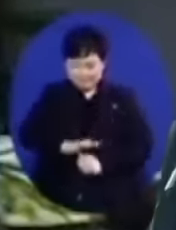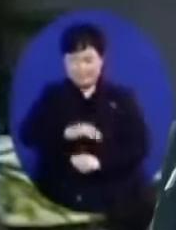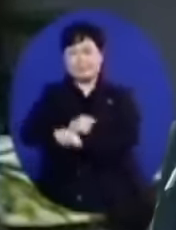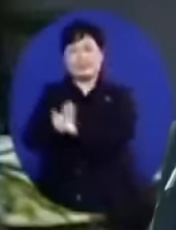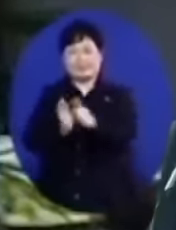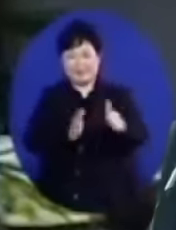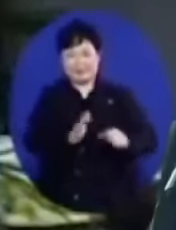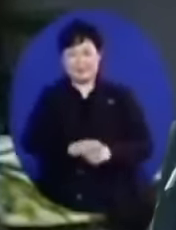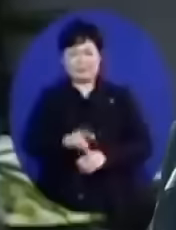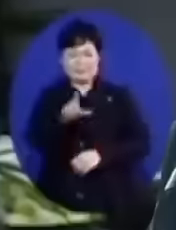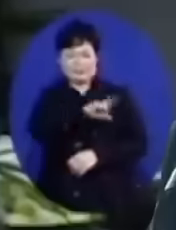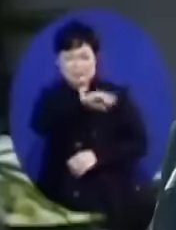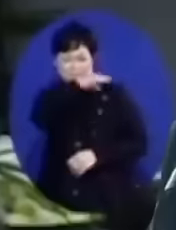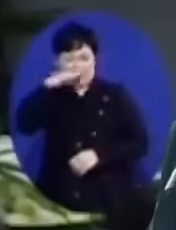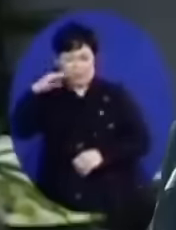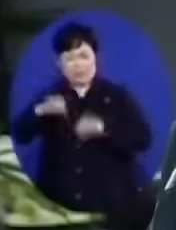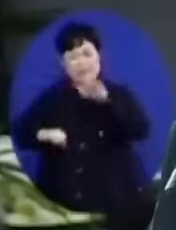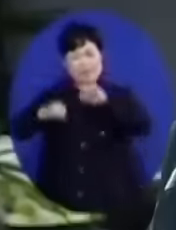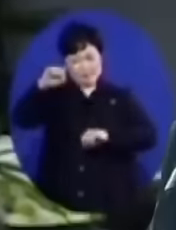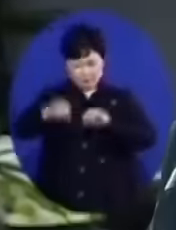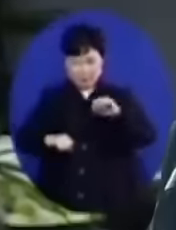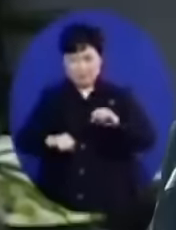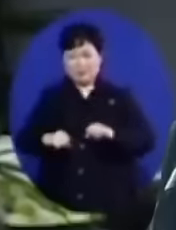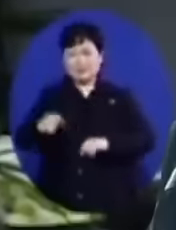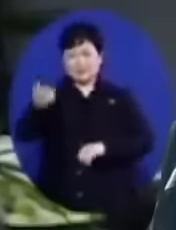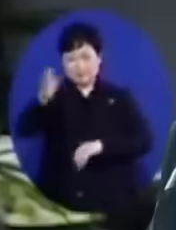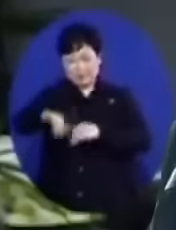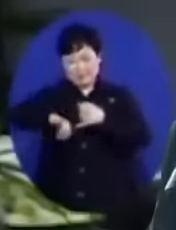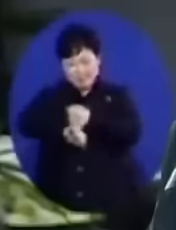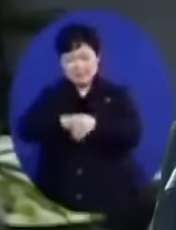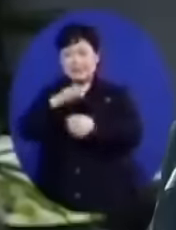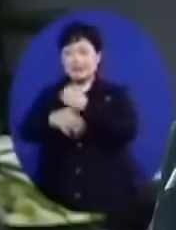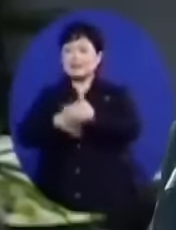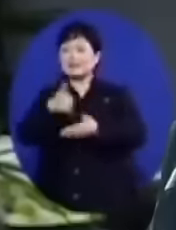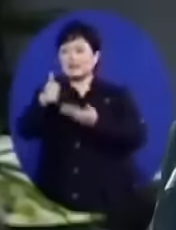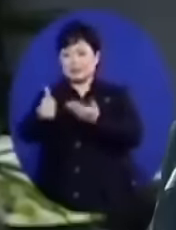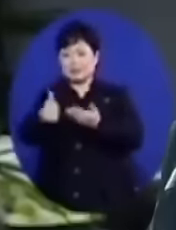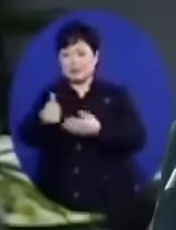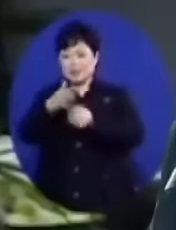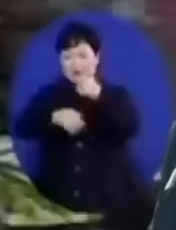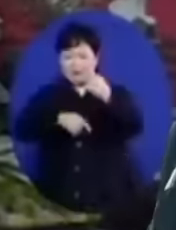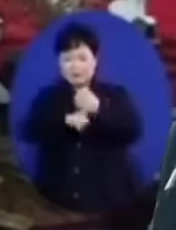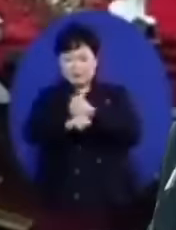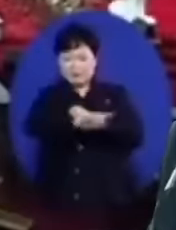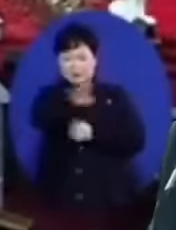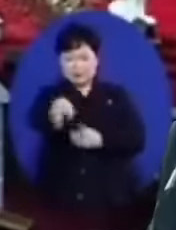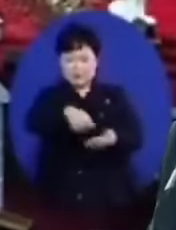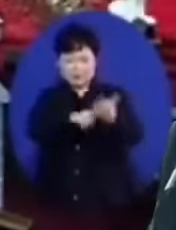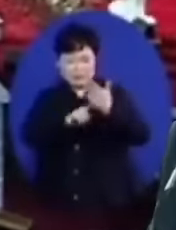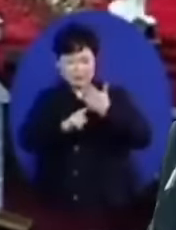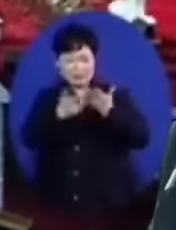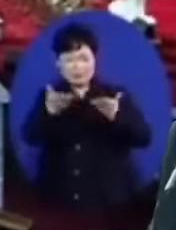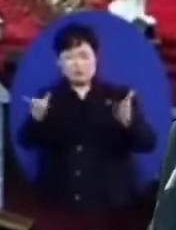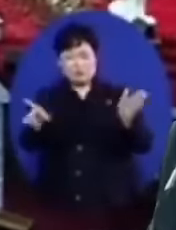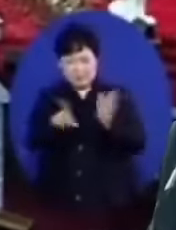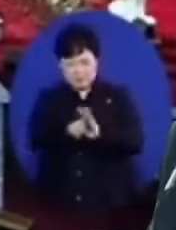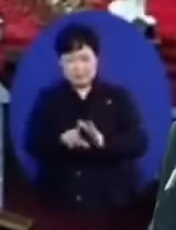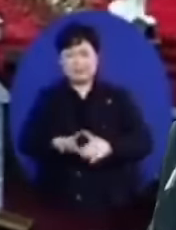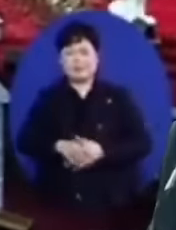그게 제일 올바른 태도입니다. 그러면 반드시 하나님이 당신의 뜻을 우리에게 보여주시는 것입니다.